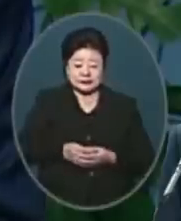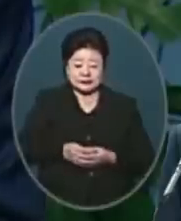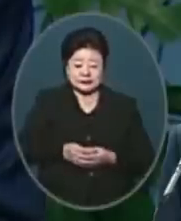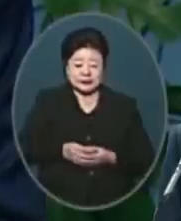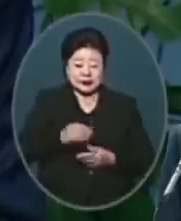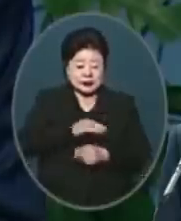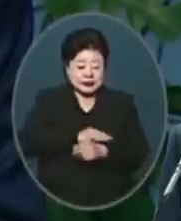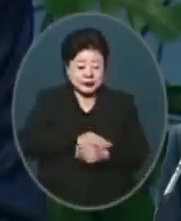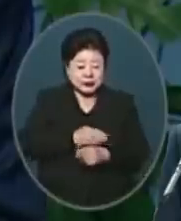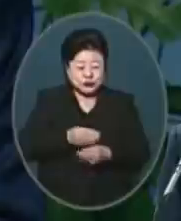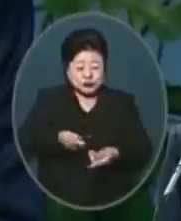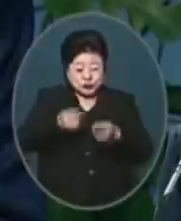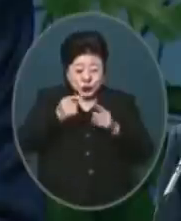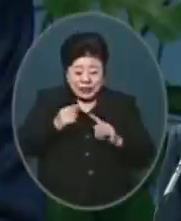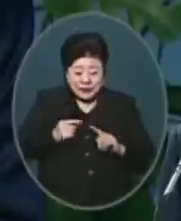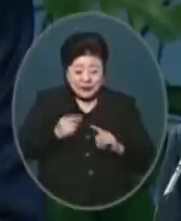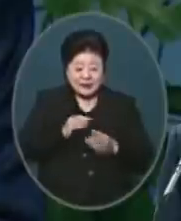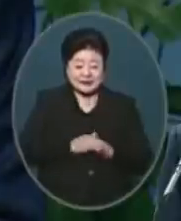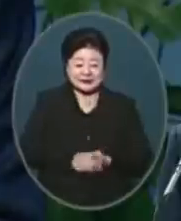삼투대